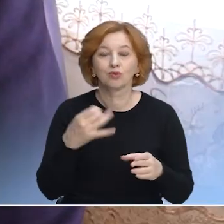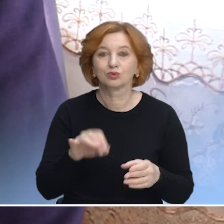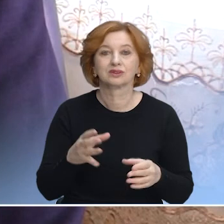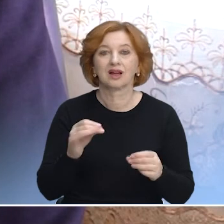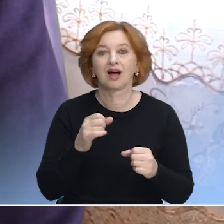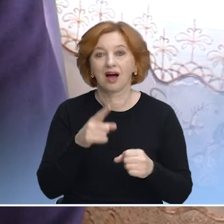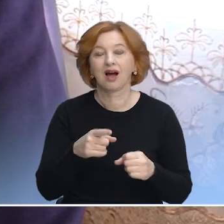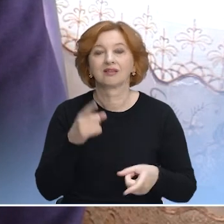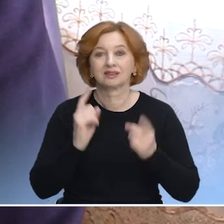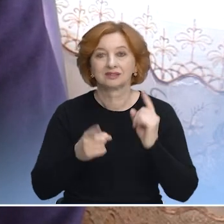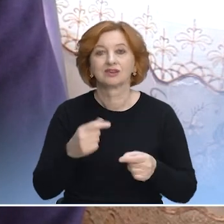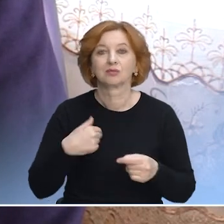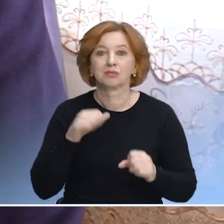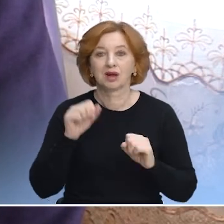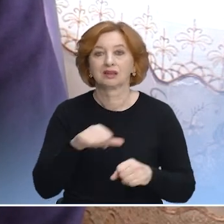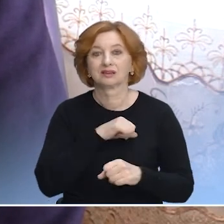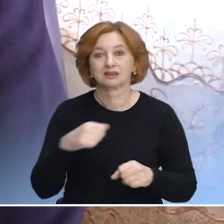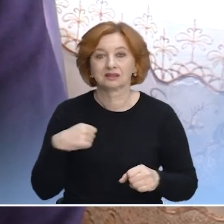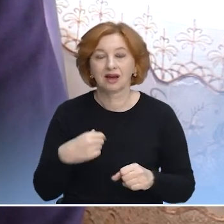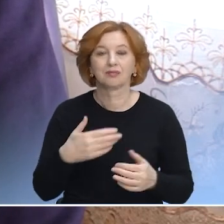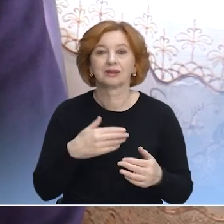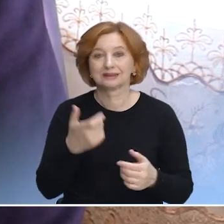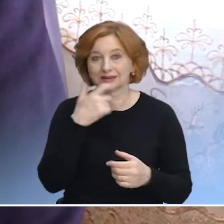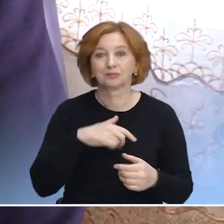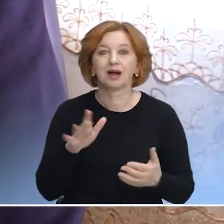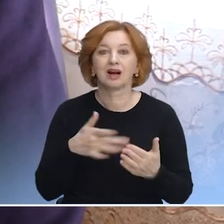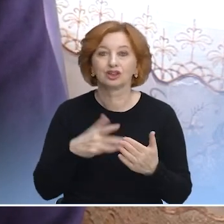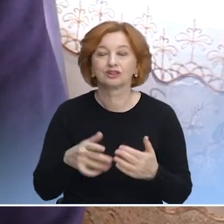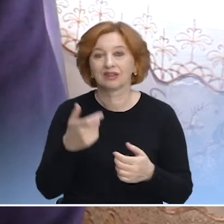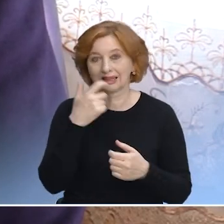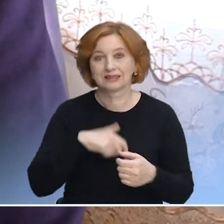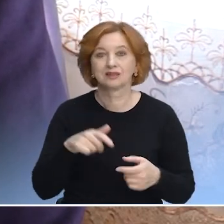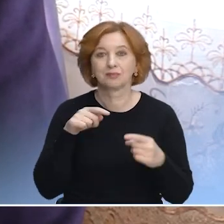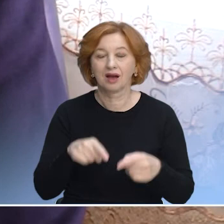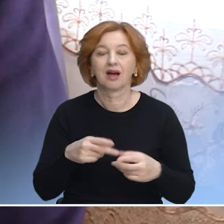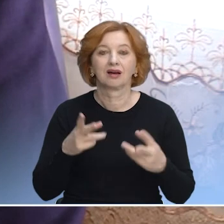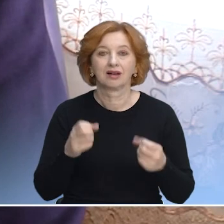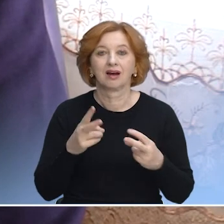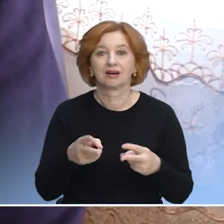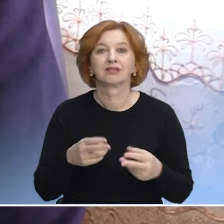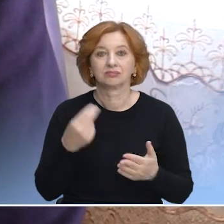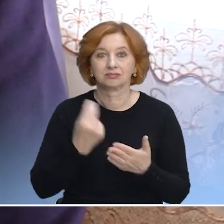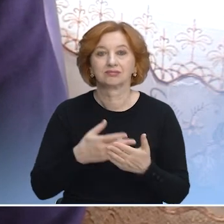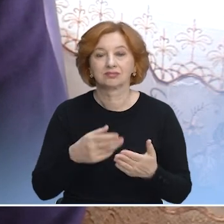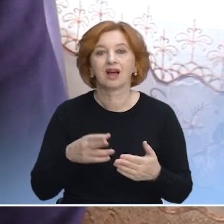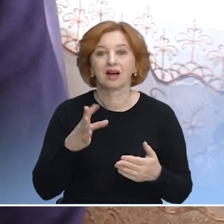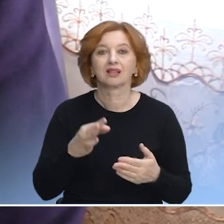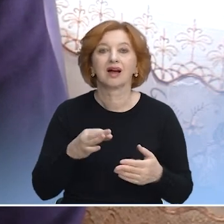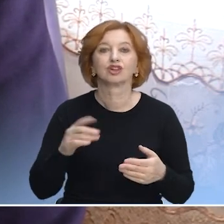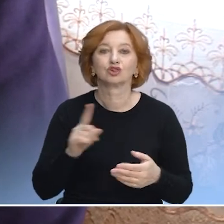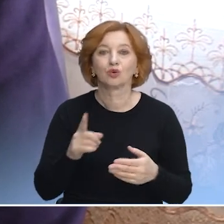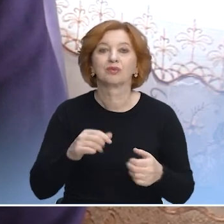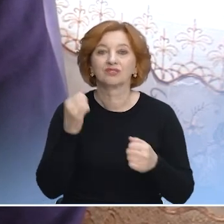у действующей власти, чтобы мы могли всегда рассчитывать на нее как настоящий партнер, как настоящие товарищи, и чтобы